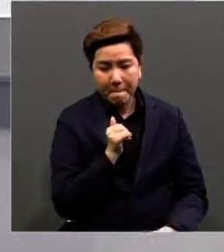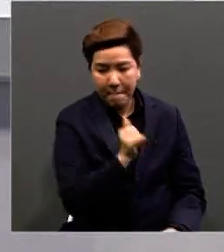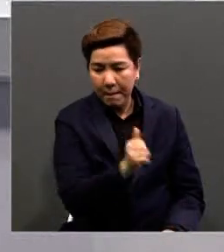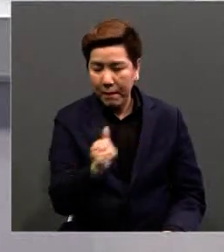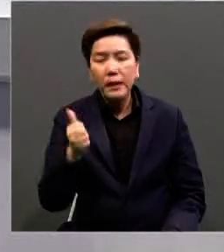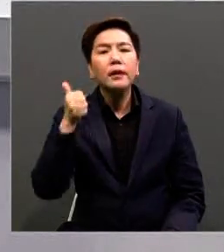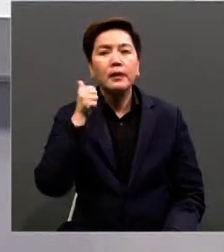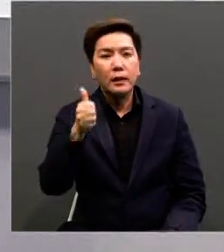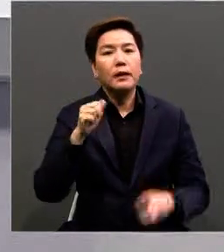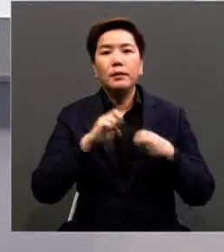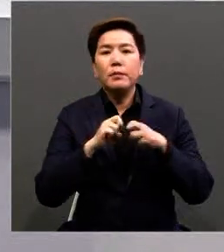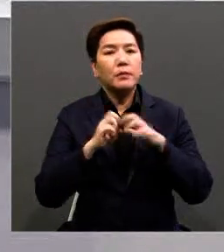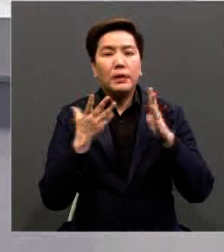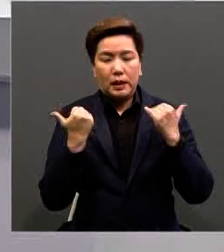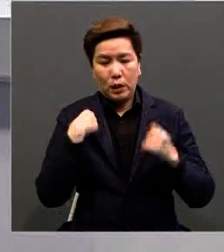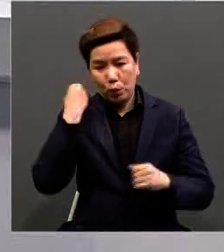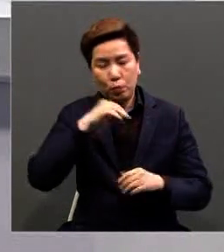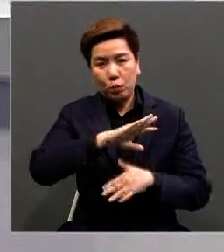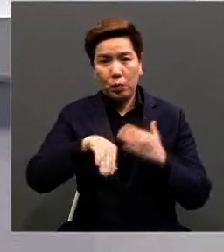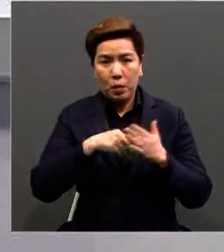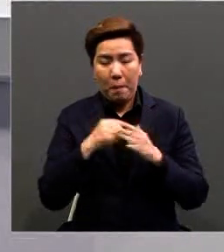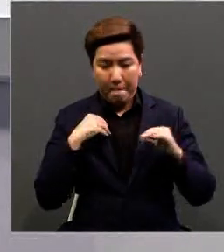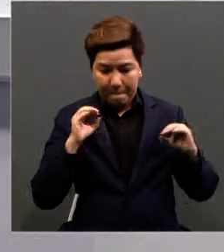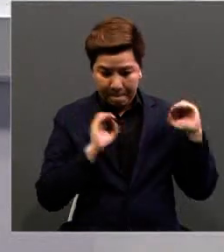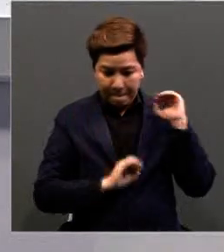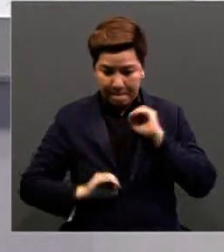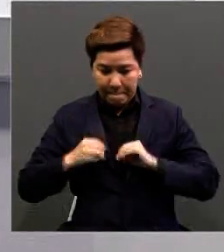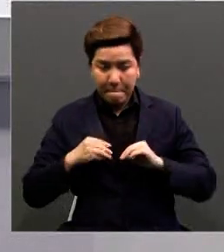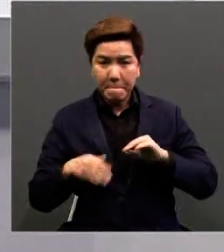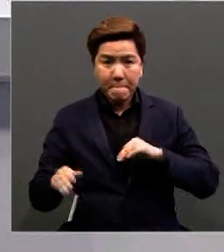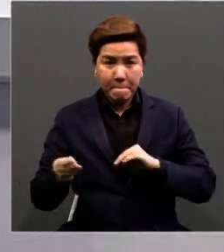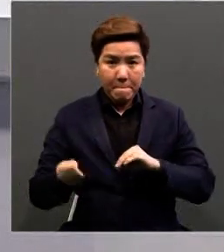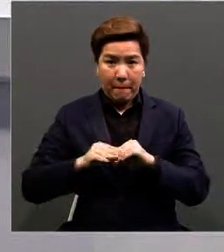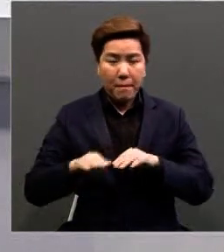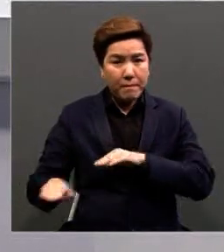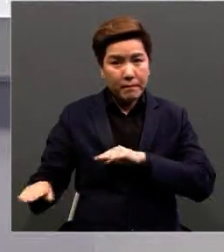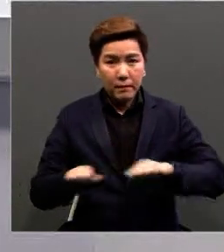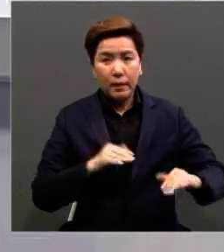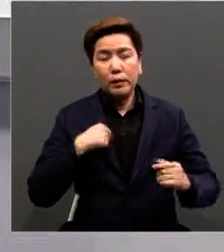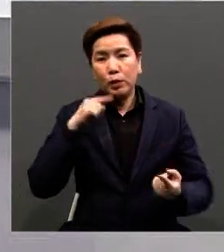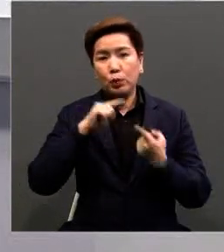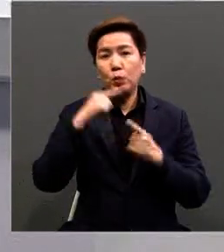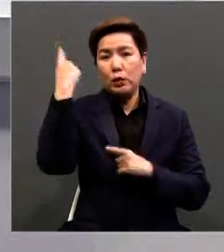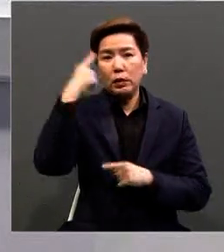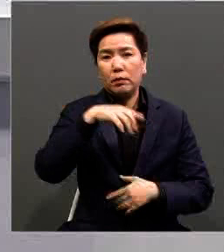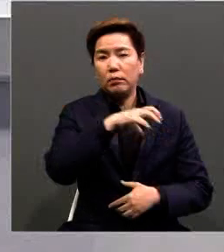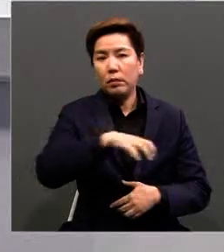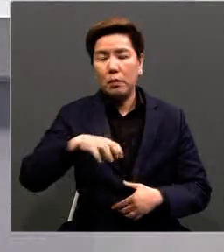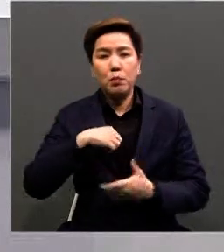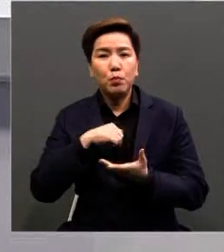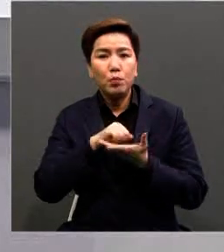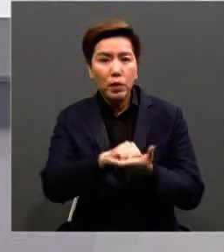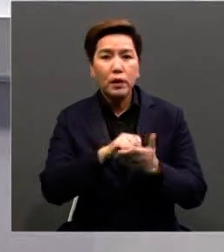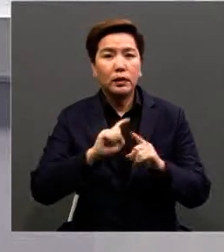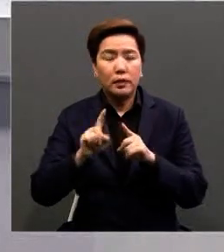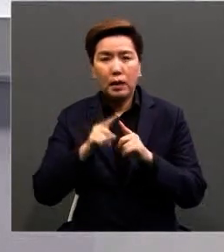ามปกติเลยแล้วคุณผู้ชมจะเห็นเลยว่าตอนนี้ทุกที่ยกระดับมาตรฐานความปลอดภัยเพิ่มขึ้นแล้ว ถูกต้องนะครับรวมไปถึงสถานที่ท่องเที่ยวอื่นๆสถานที่ที่ให้บริการ